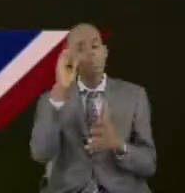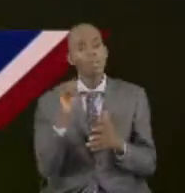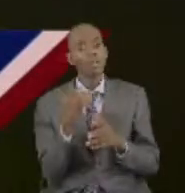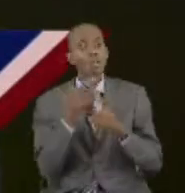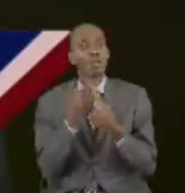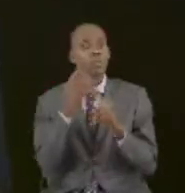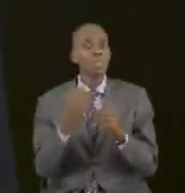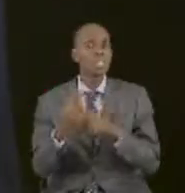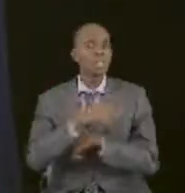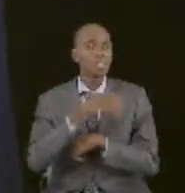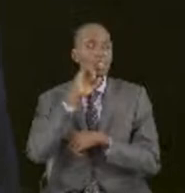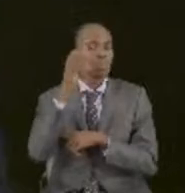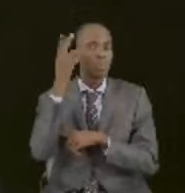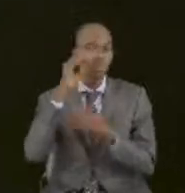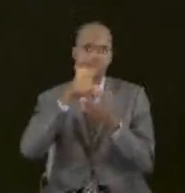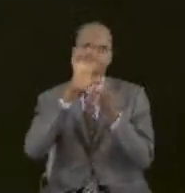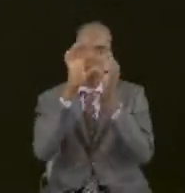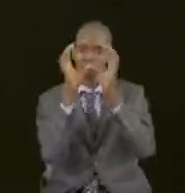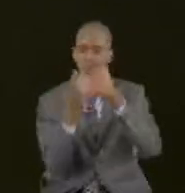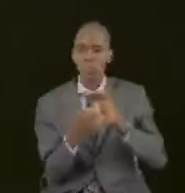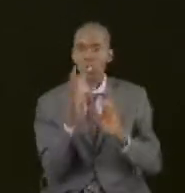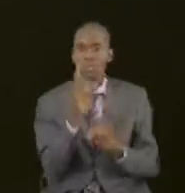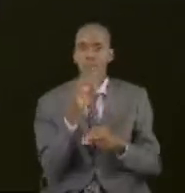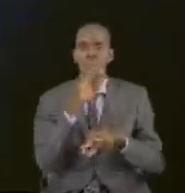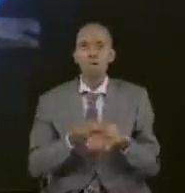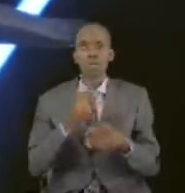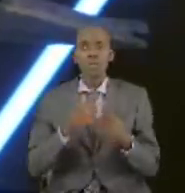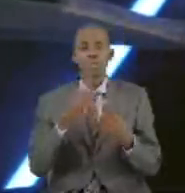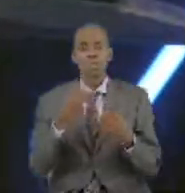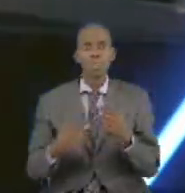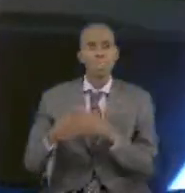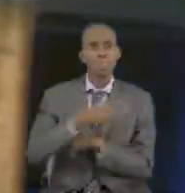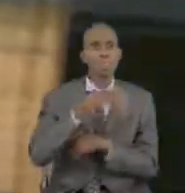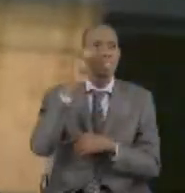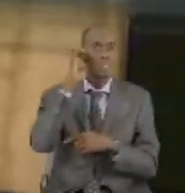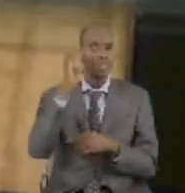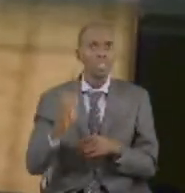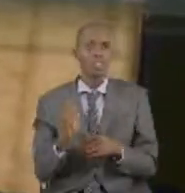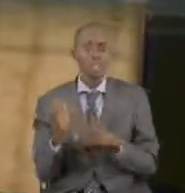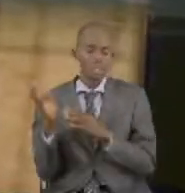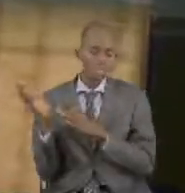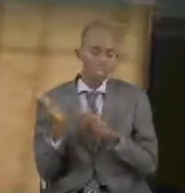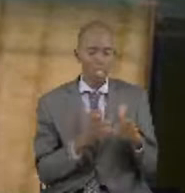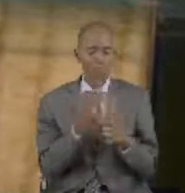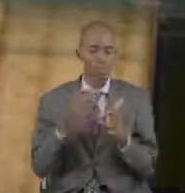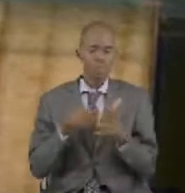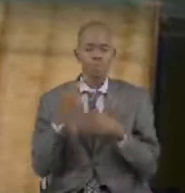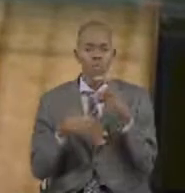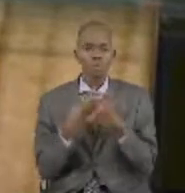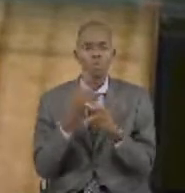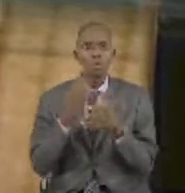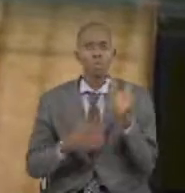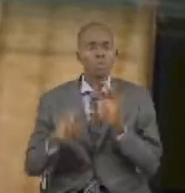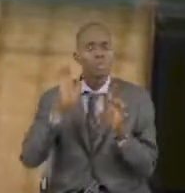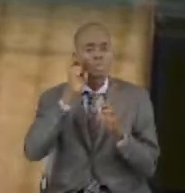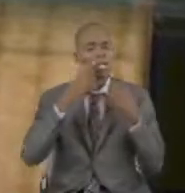indestructible et il était cet homme il était consacrée depuis le lieu de la conversion jusqu'au jour où il